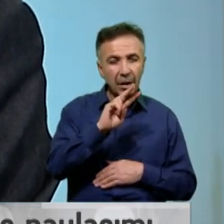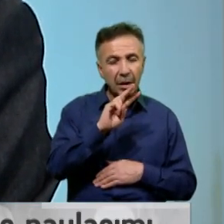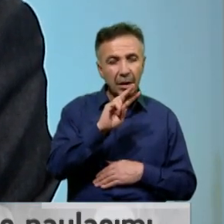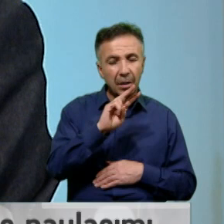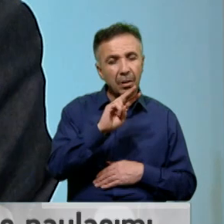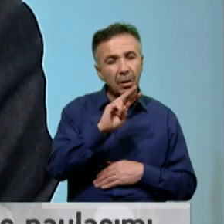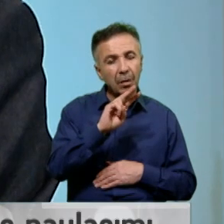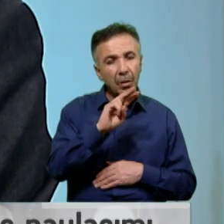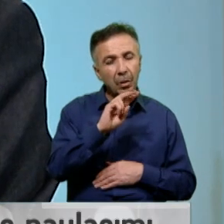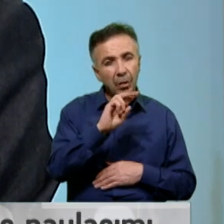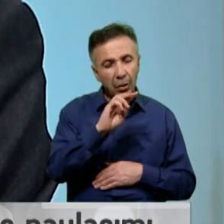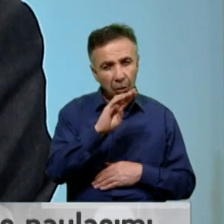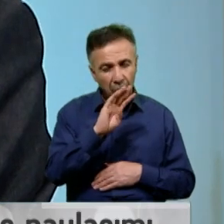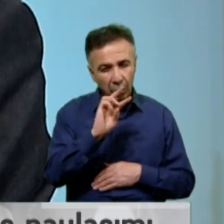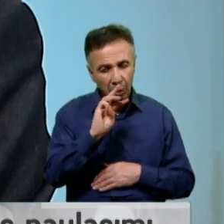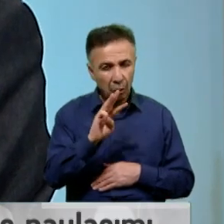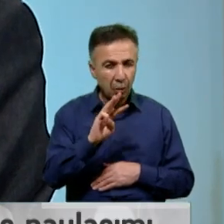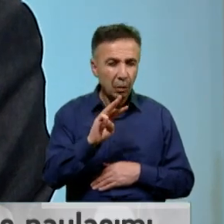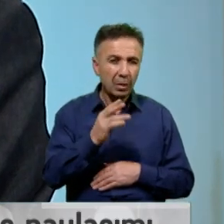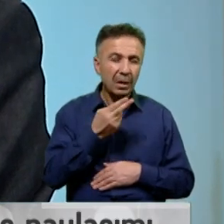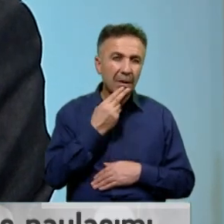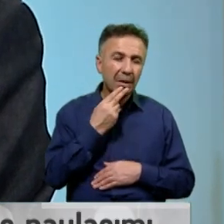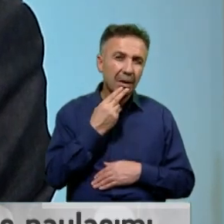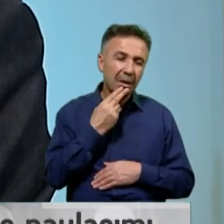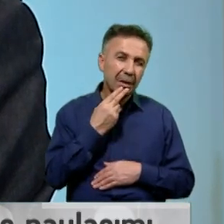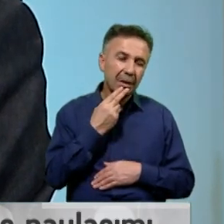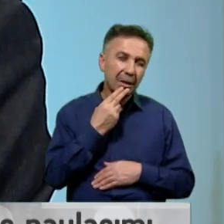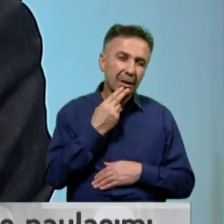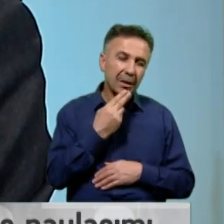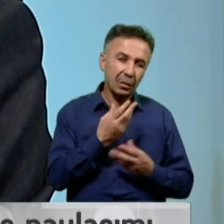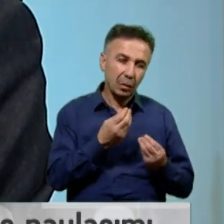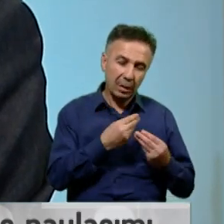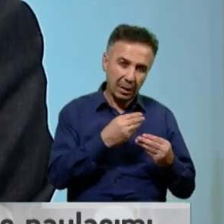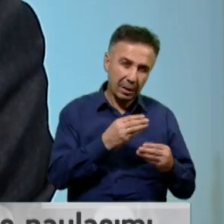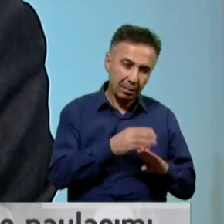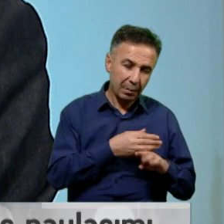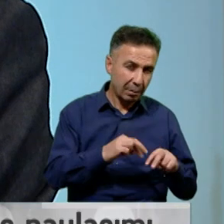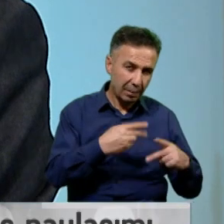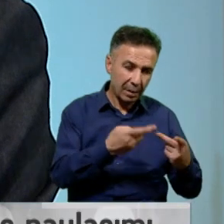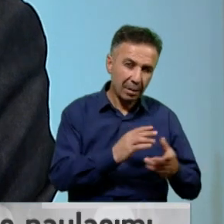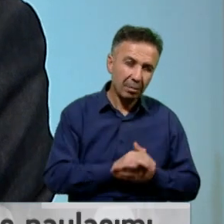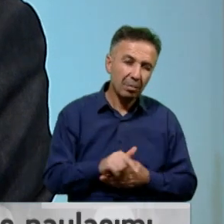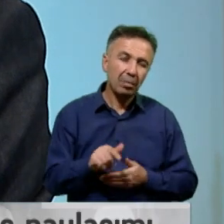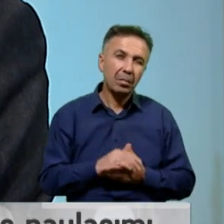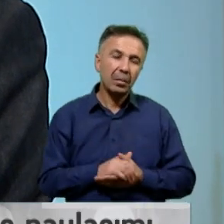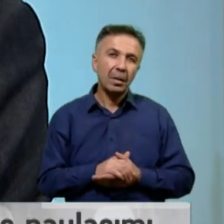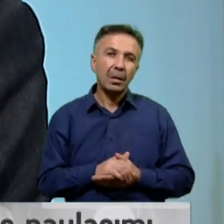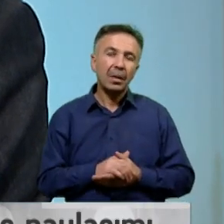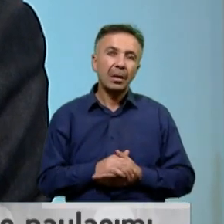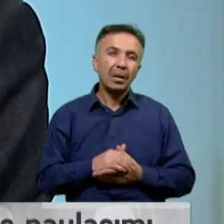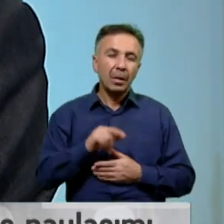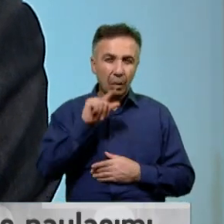Kur'an ayet-i kerimede birden çok olduklarında 2/3 onlara verilir buyuruluyor. Peki bu takdirde